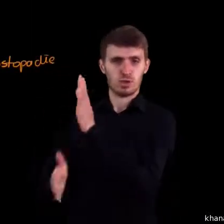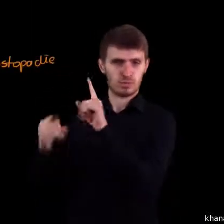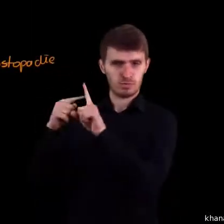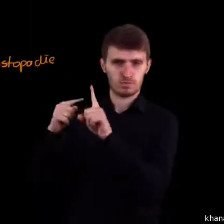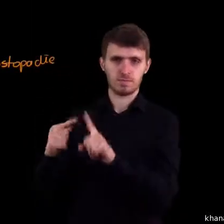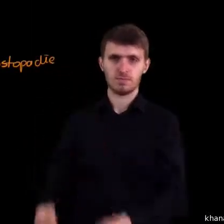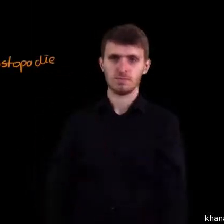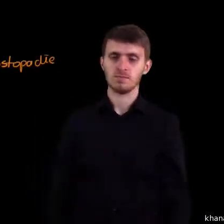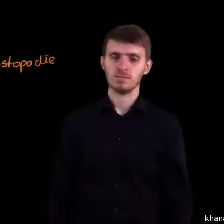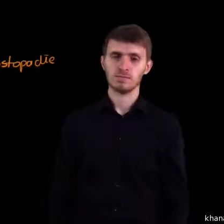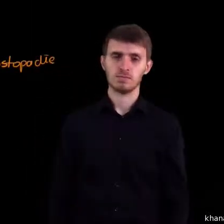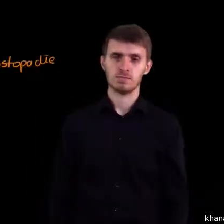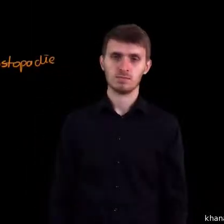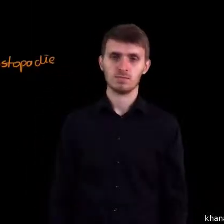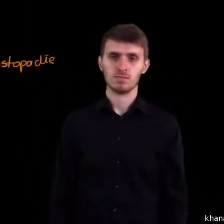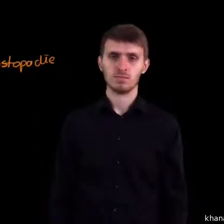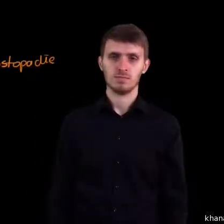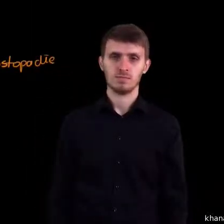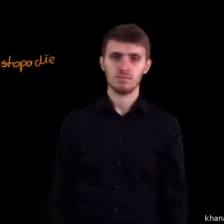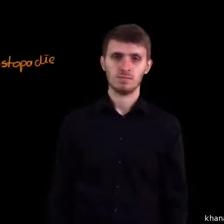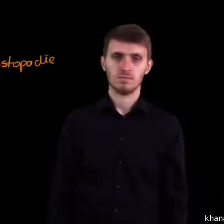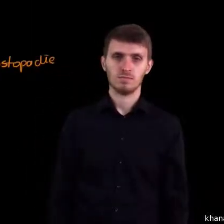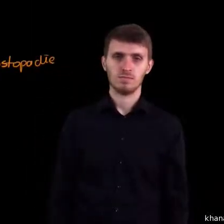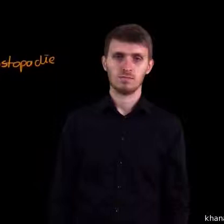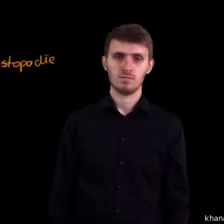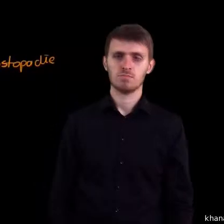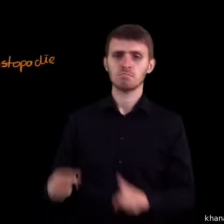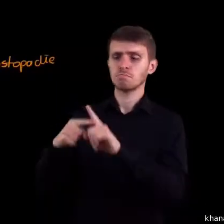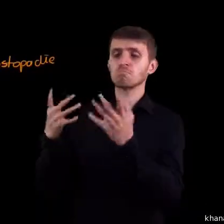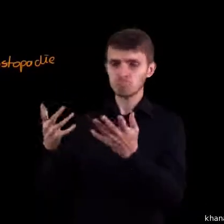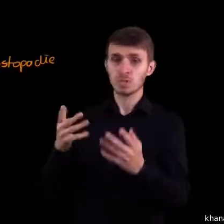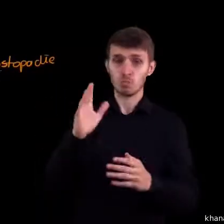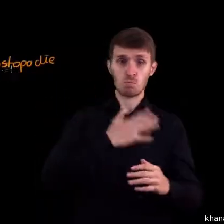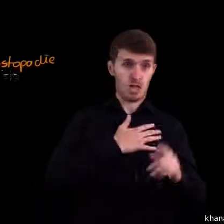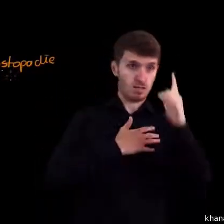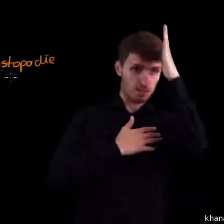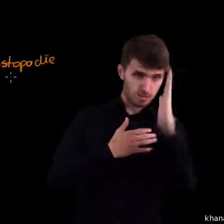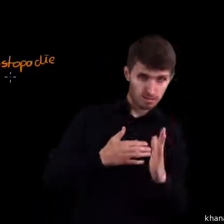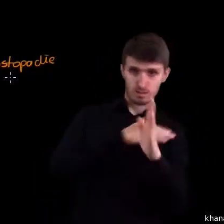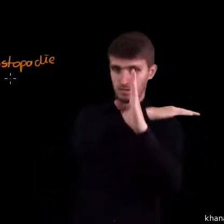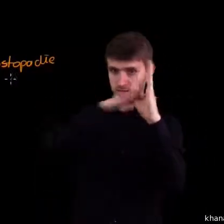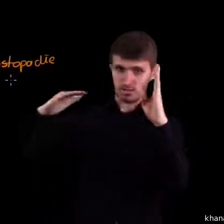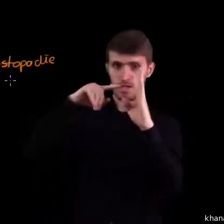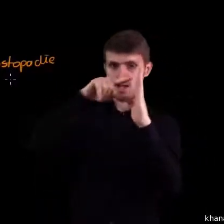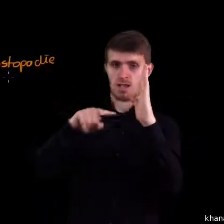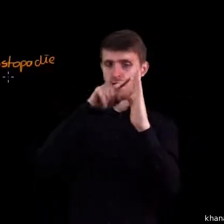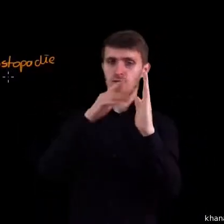Proste, prostopadłe to takie proste, które przecinają się pod kątem prostym.